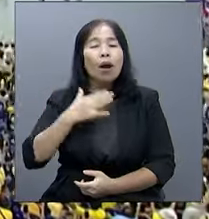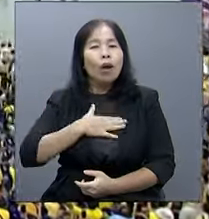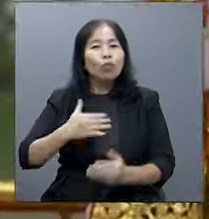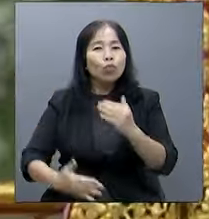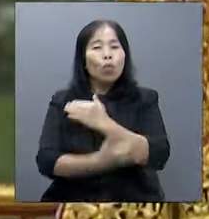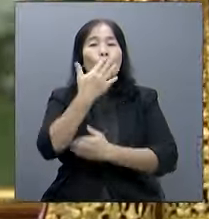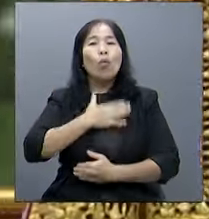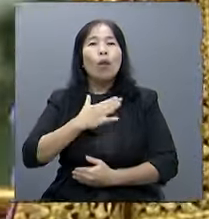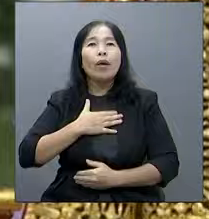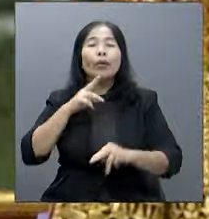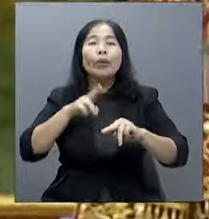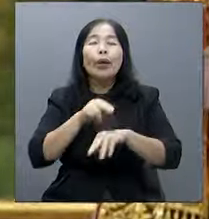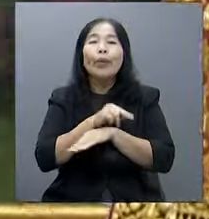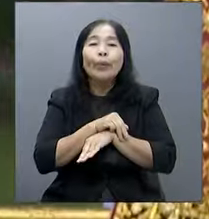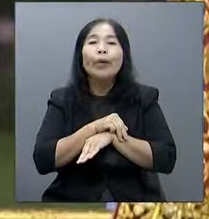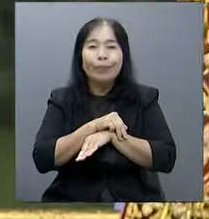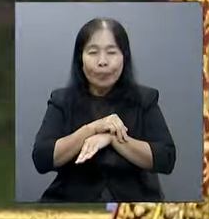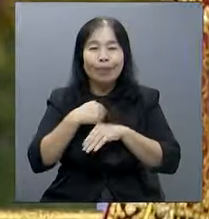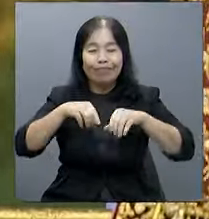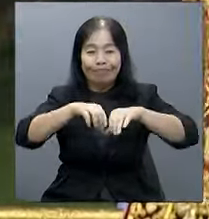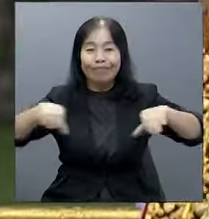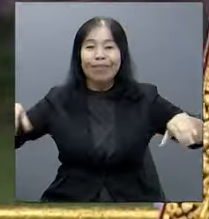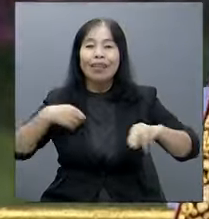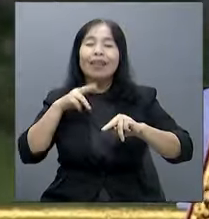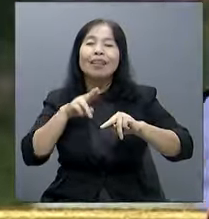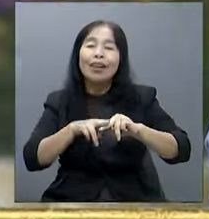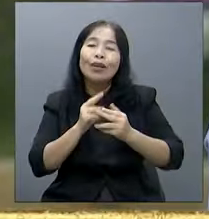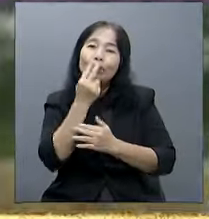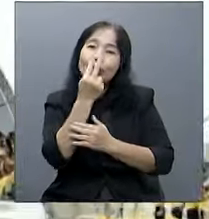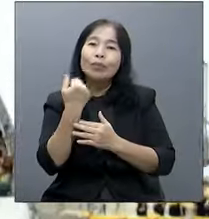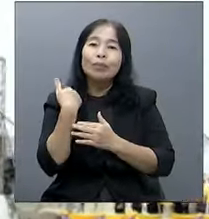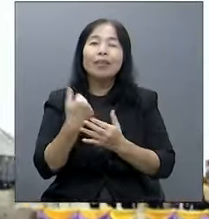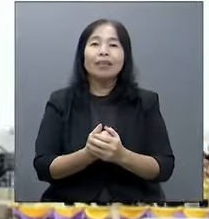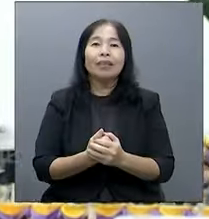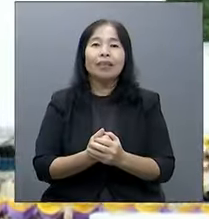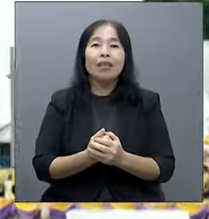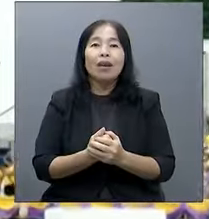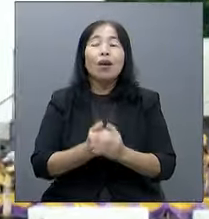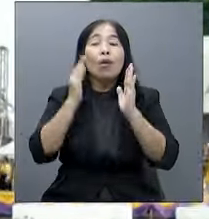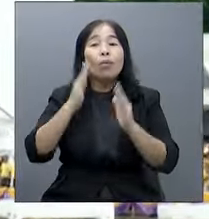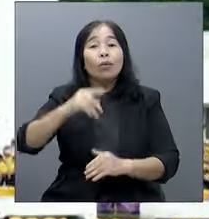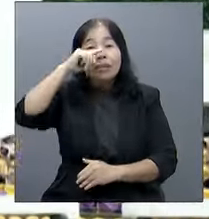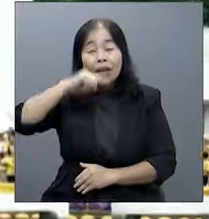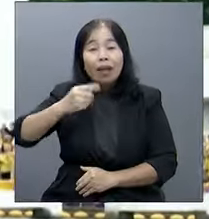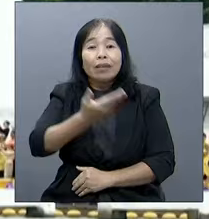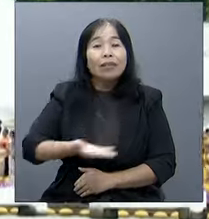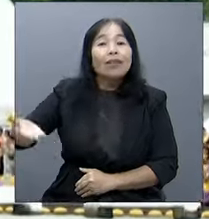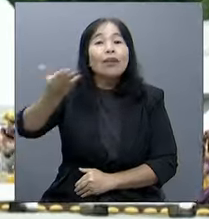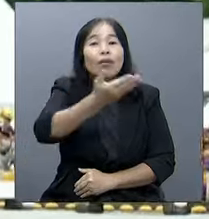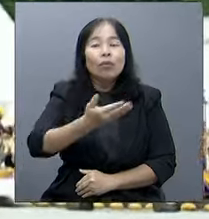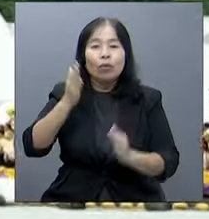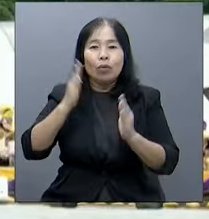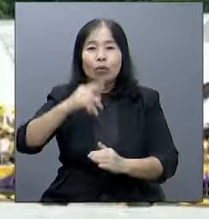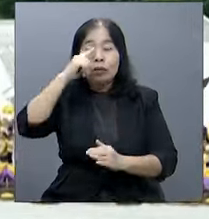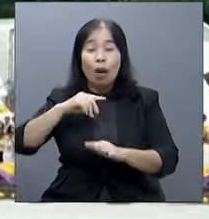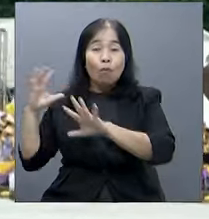้ไปเฝารัเสด็ อยู่ที่พระเวณ ริแน้เซาพระยาด้วยก็ตบอกว่า พระสขนี้ก่อน ประชาชน หลายท่านมารอกั